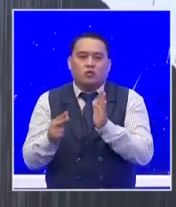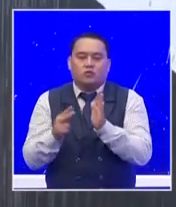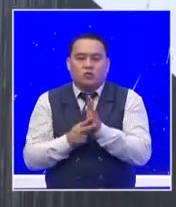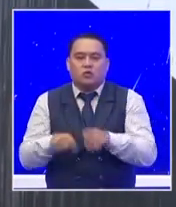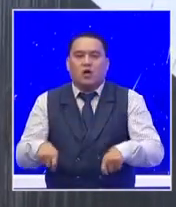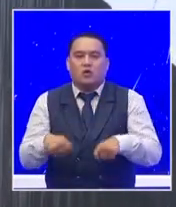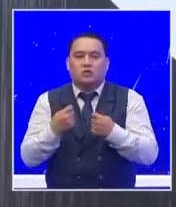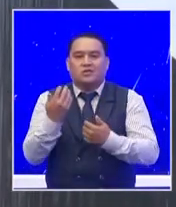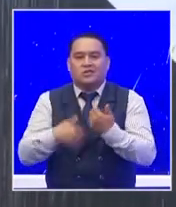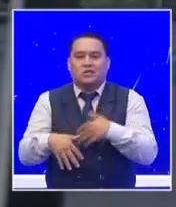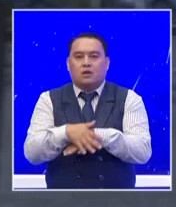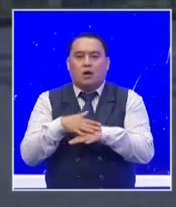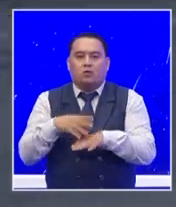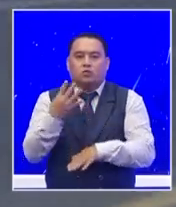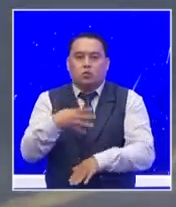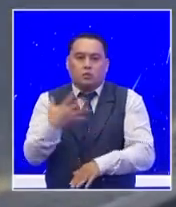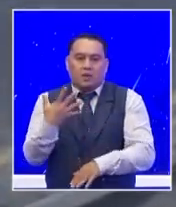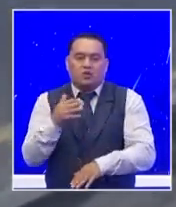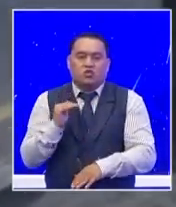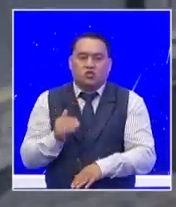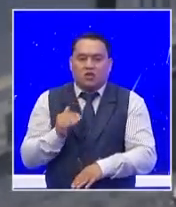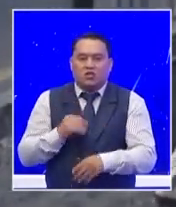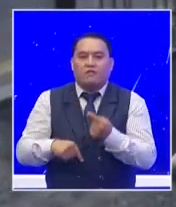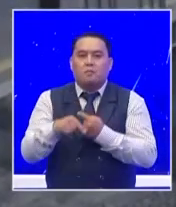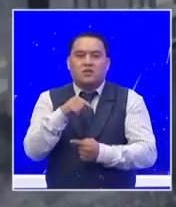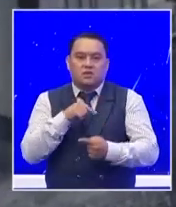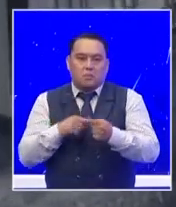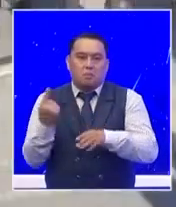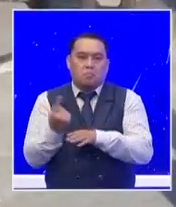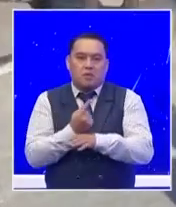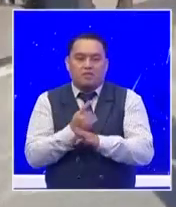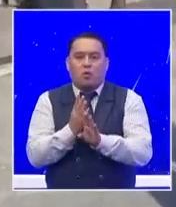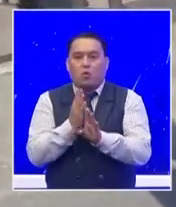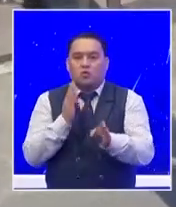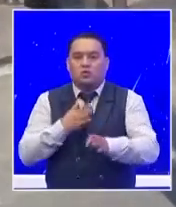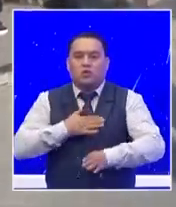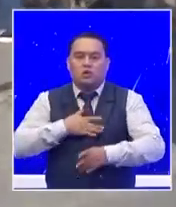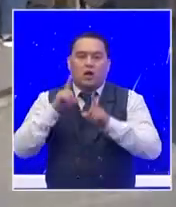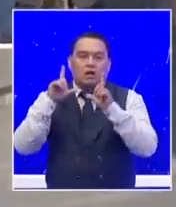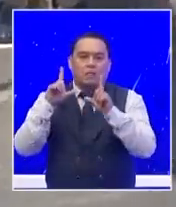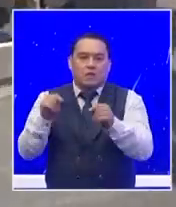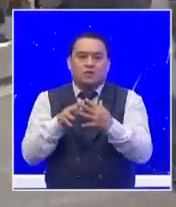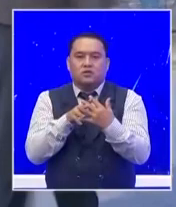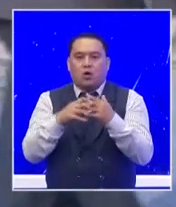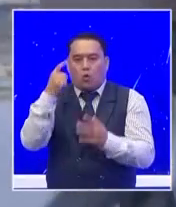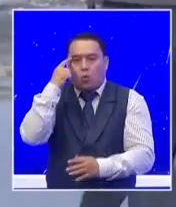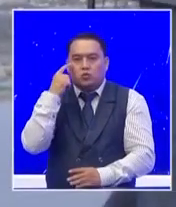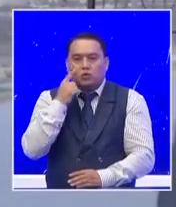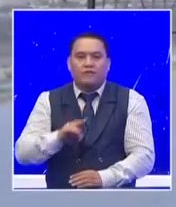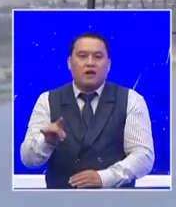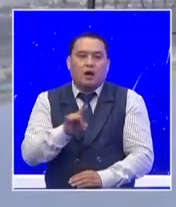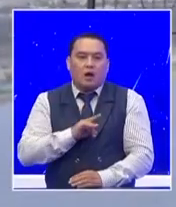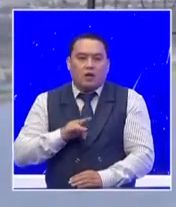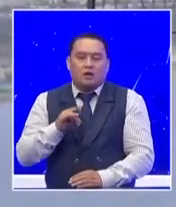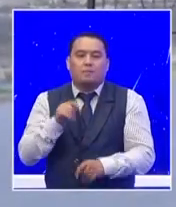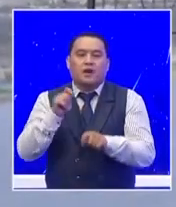режима среди населения и 45 на объектах частного предпринимательства. В первую очередь наша съемочная группа отправилась в село Балпыкпи Коксуйского района.